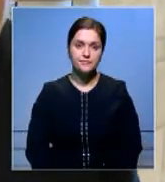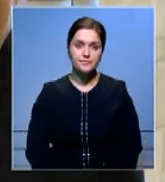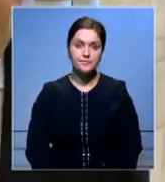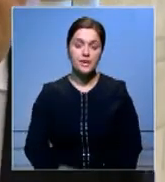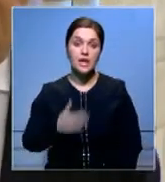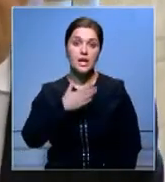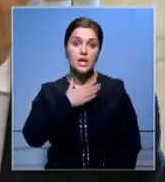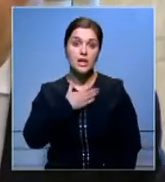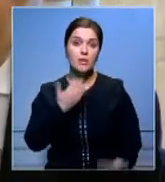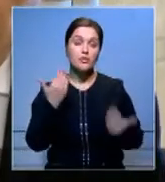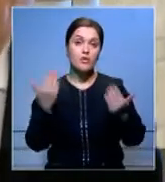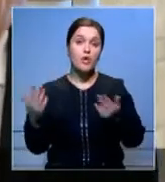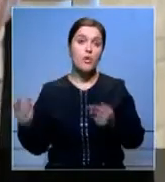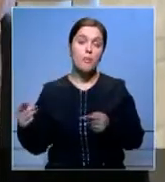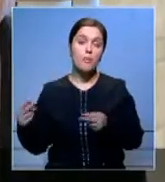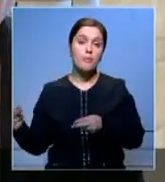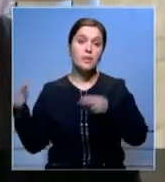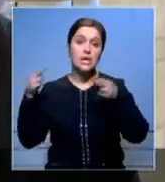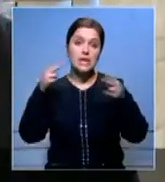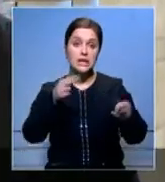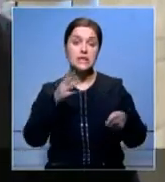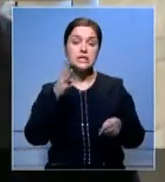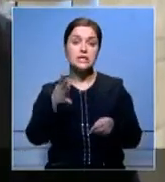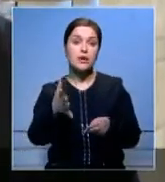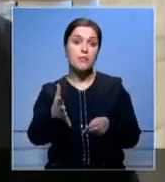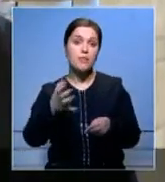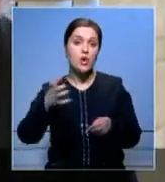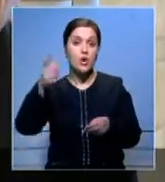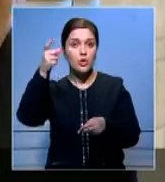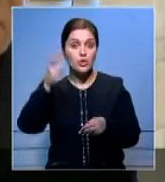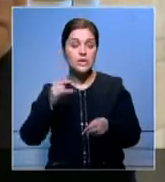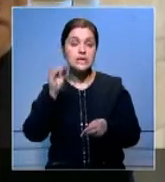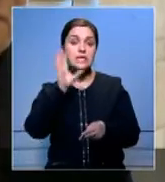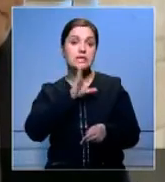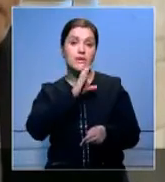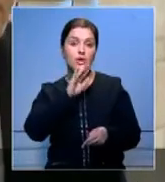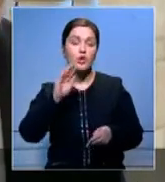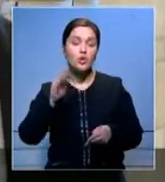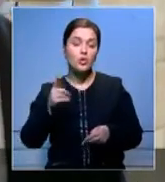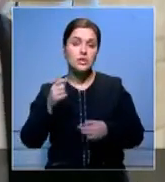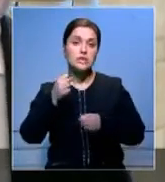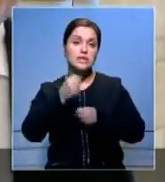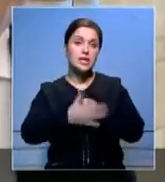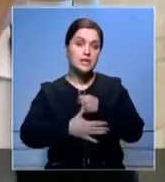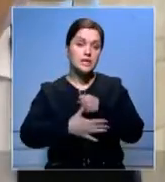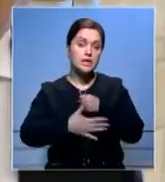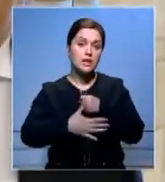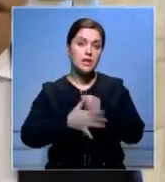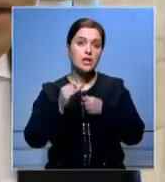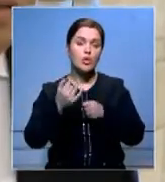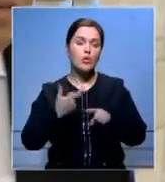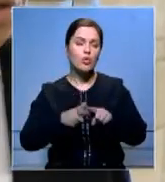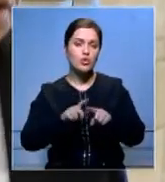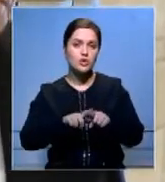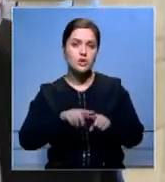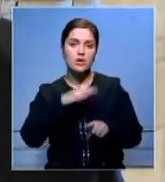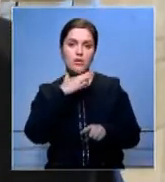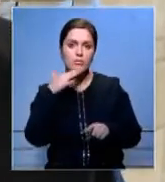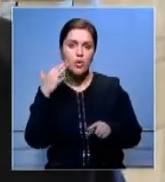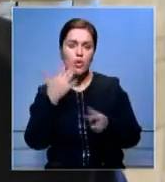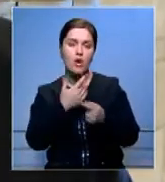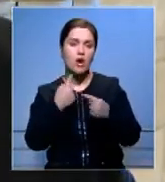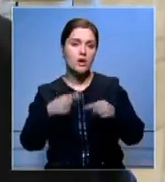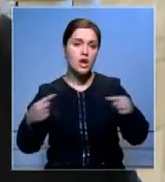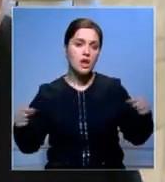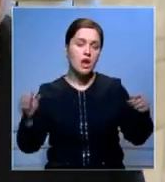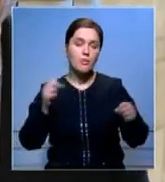приехало 4,5 тысячи людей с севера, с юга, с центра страны. И очень много разных вещей можно